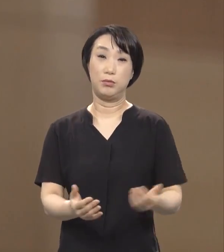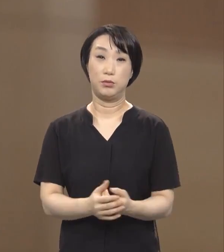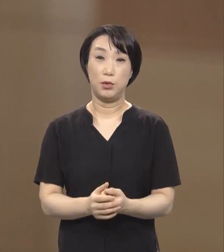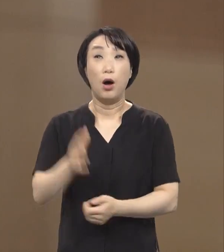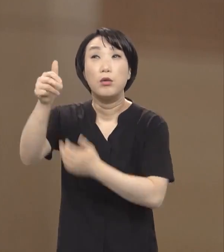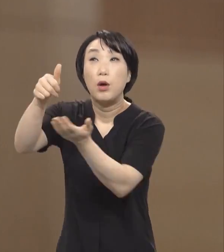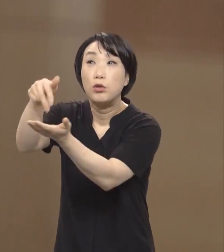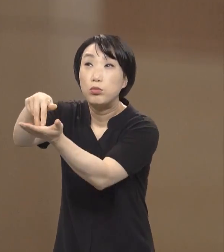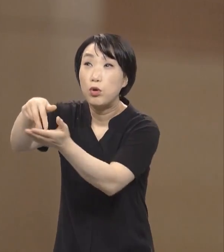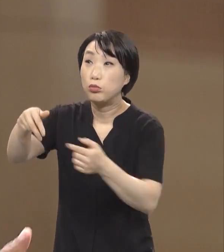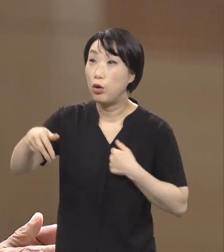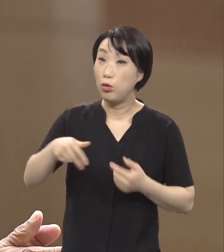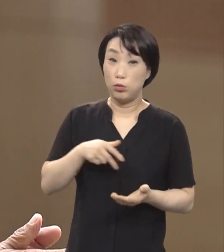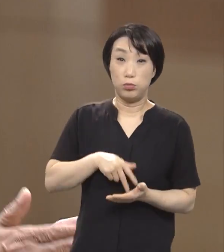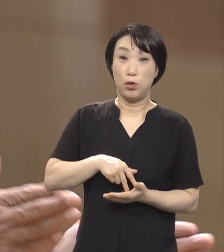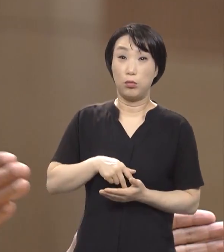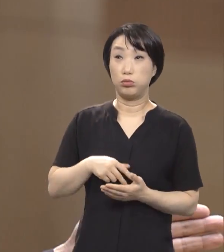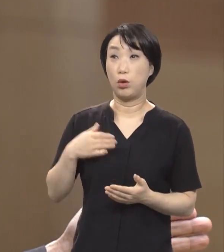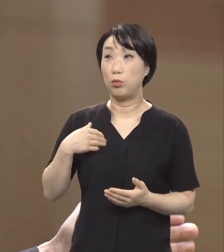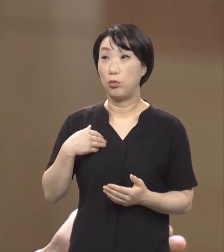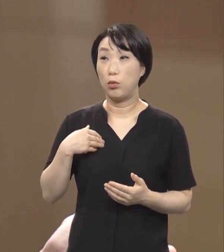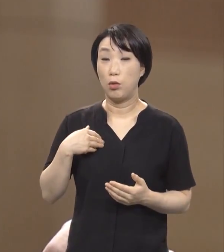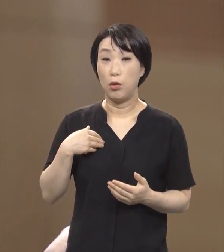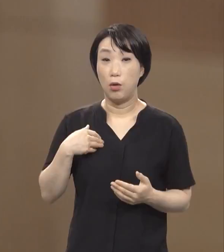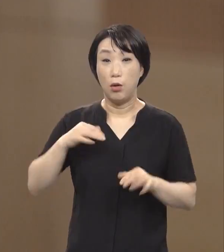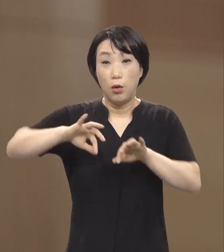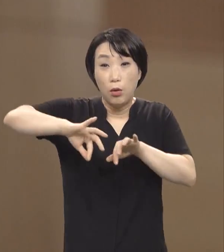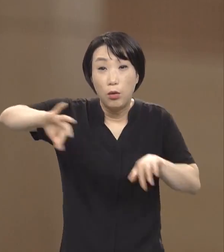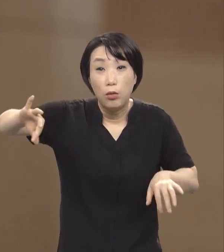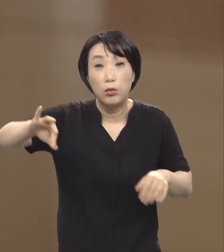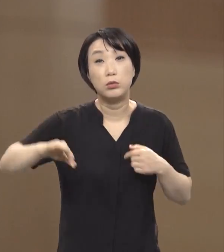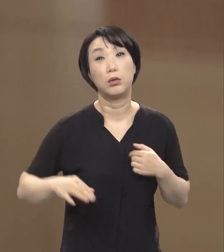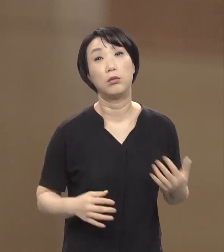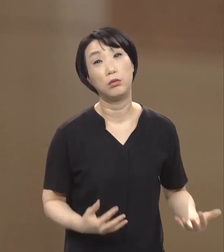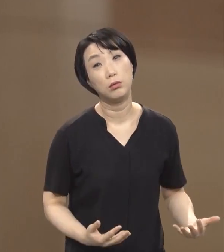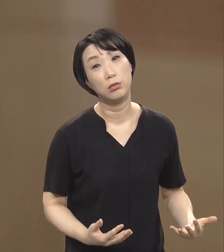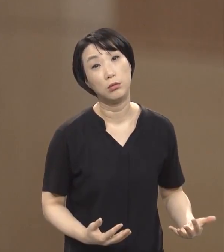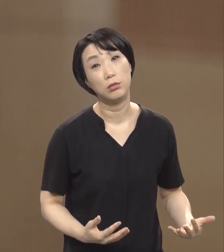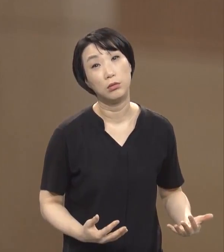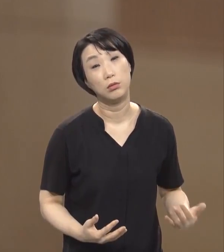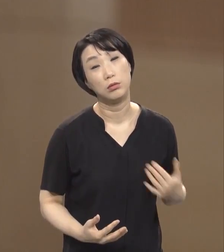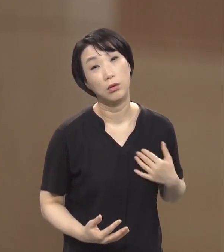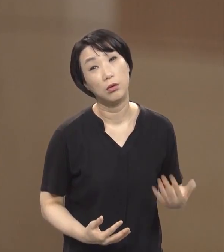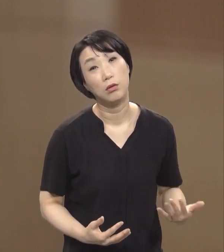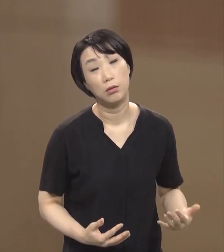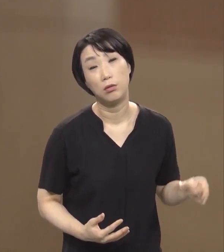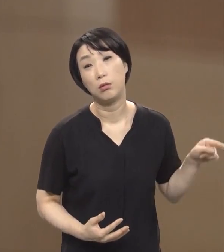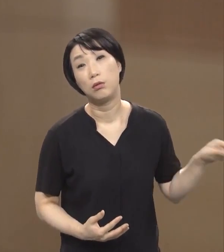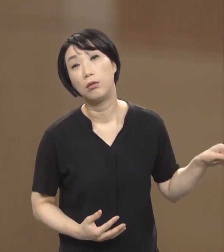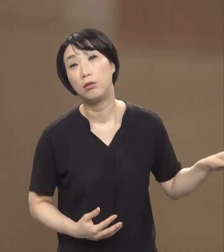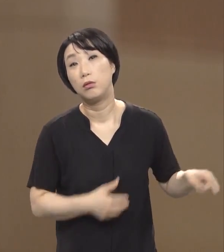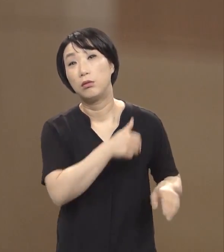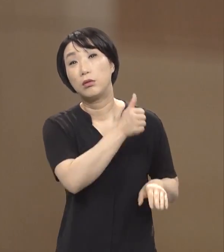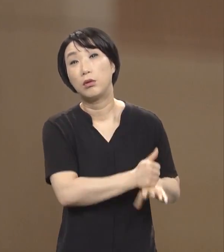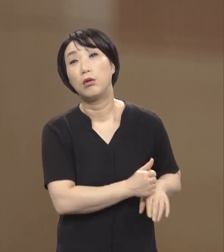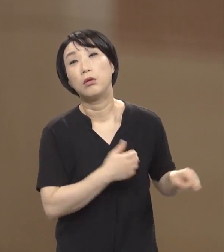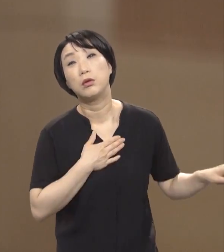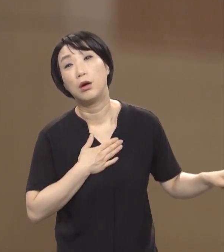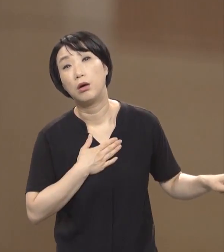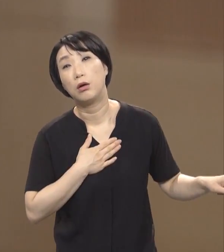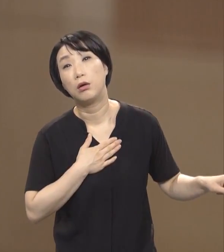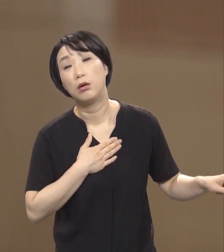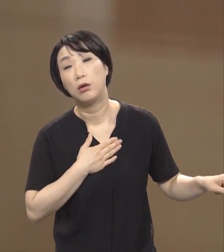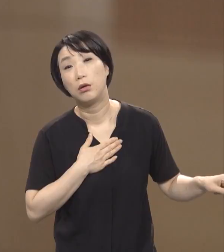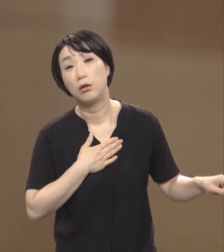하나님 사정과 내 사정이 이원화될 때 나는 어떤 결과를 가져와야